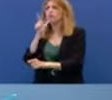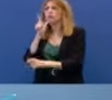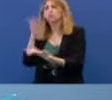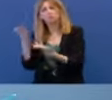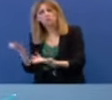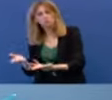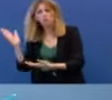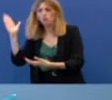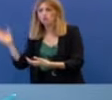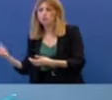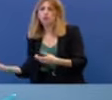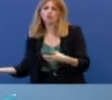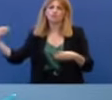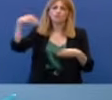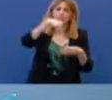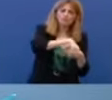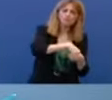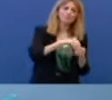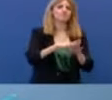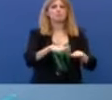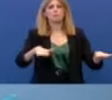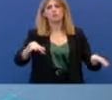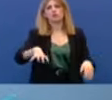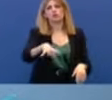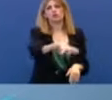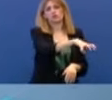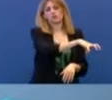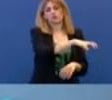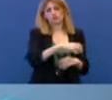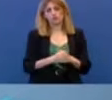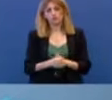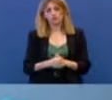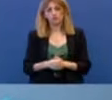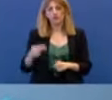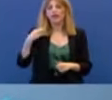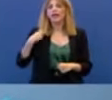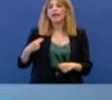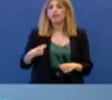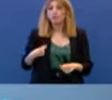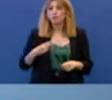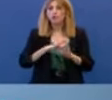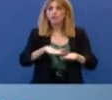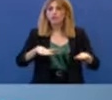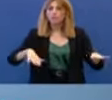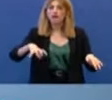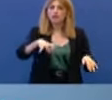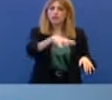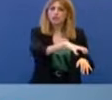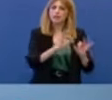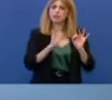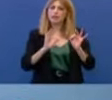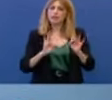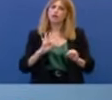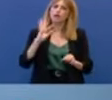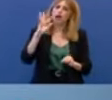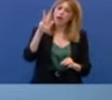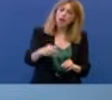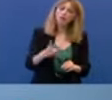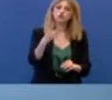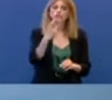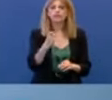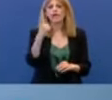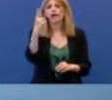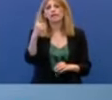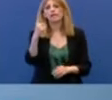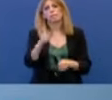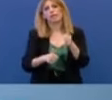σταθμούς. Οι δημοτικοί και παιδικοί και βρεφικοί σταθμοί λειτουργούν κανονικά μέχρι τις 31 Ιουλίου. Ασφαλώς με τη